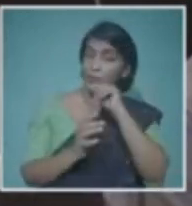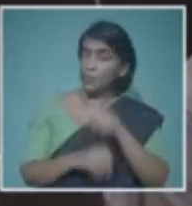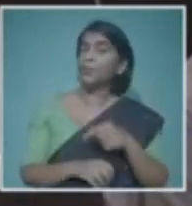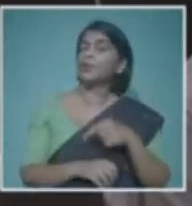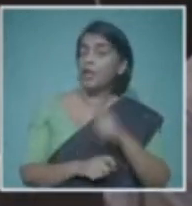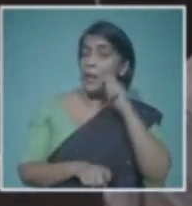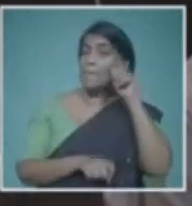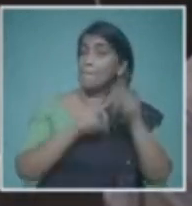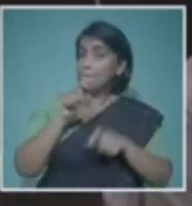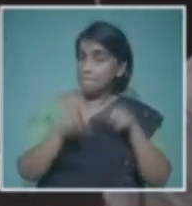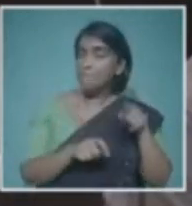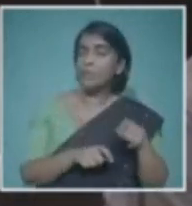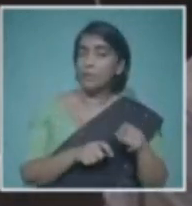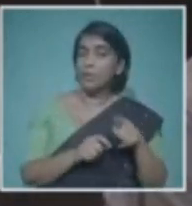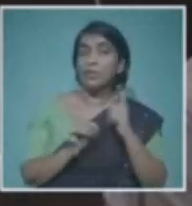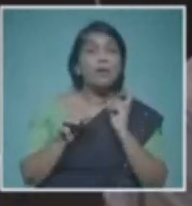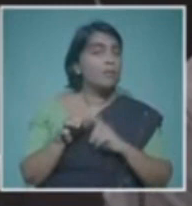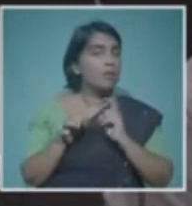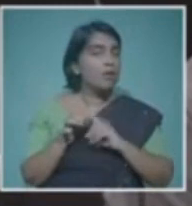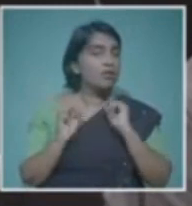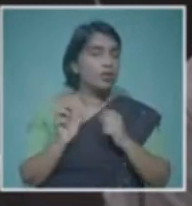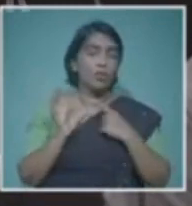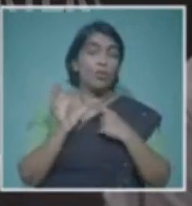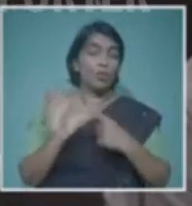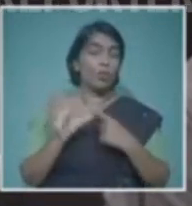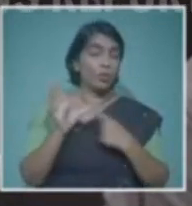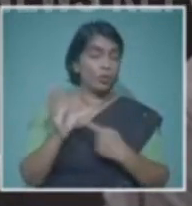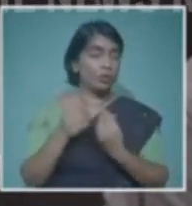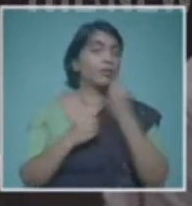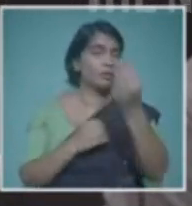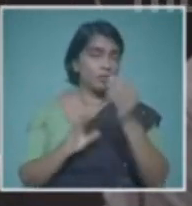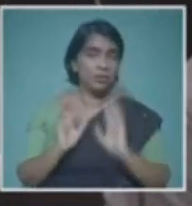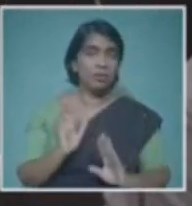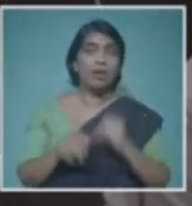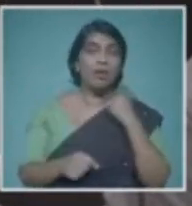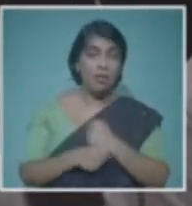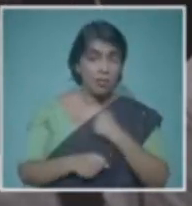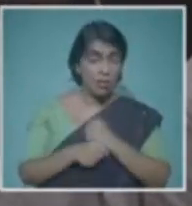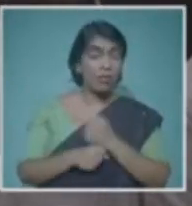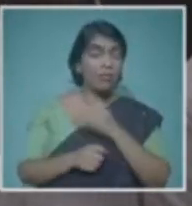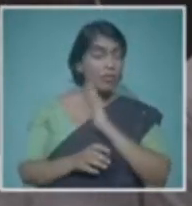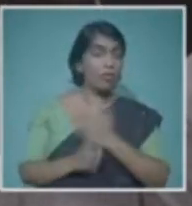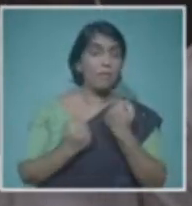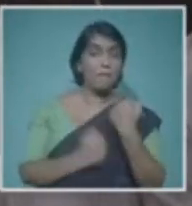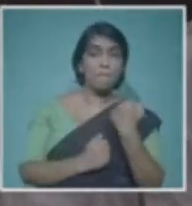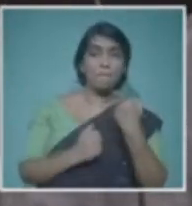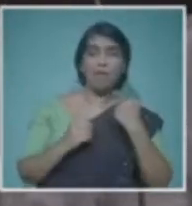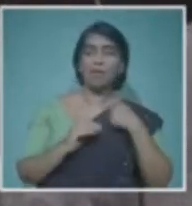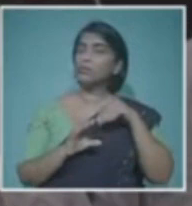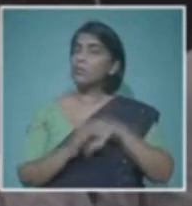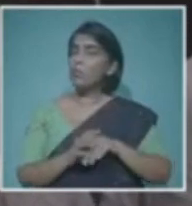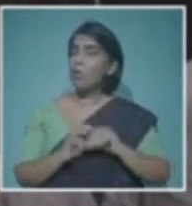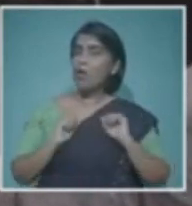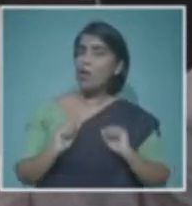ඕනේ ජනතාවගේ ප්‍රශ්න වලට පිළිතුරු ලබා දීම මිසක් ආණ්ඩුව තවදුරටත් බලේ ඉන්නේ කොහොමද කියන එක